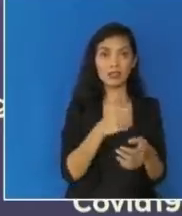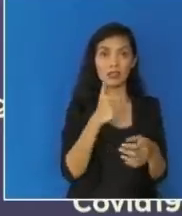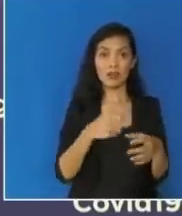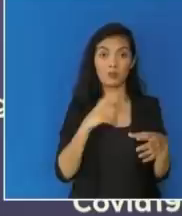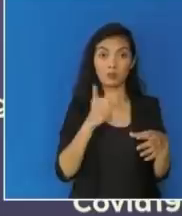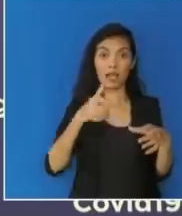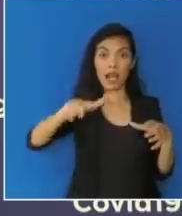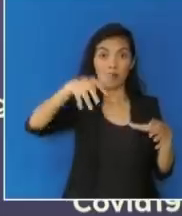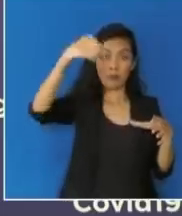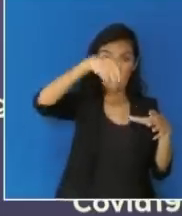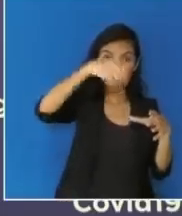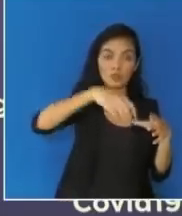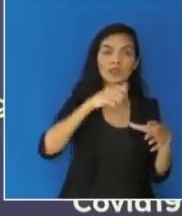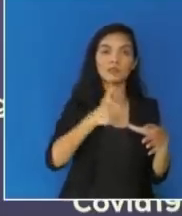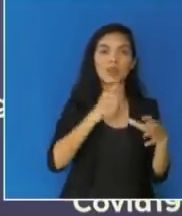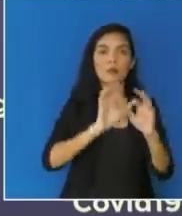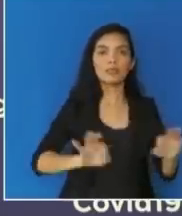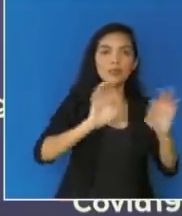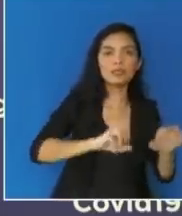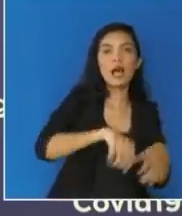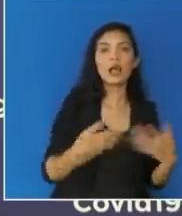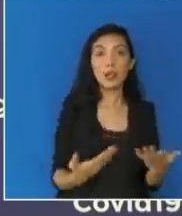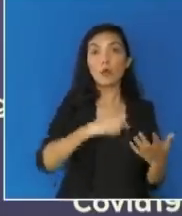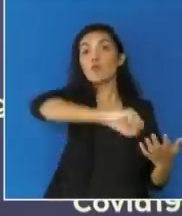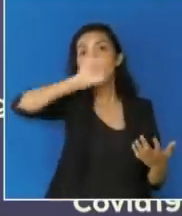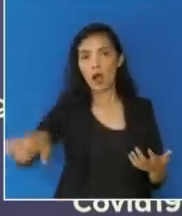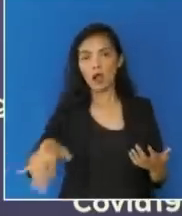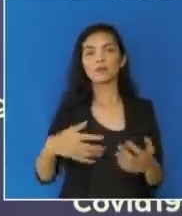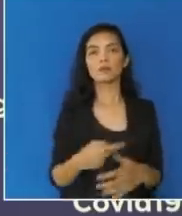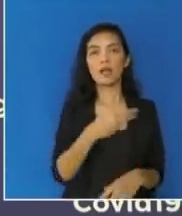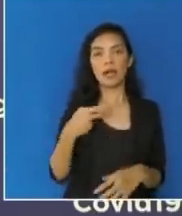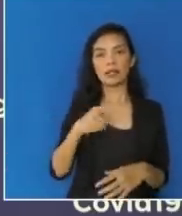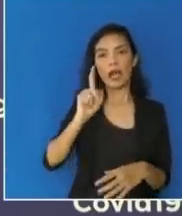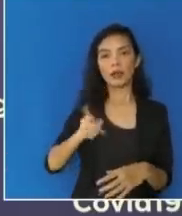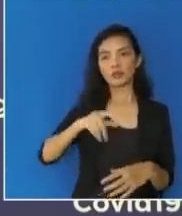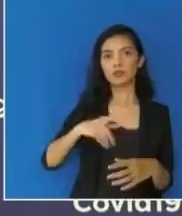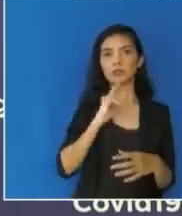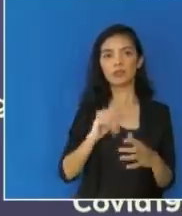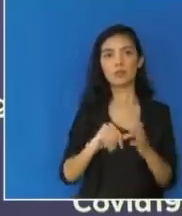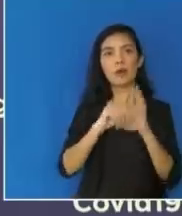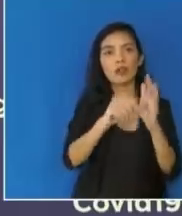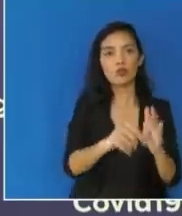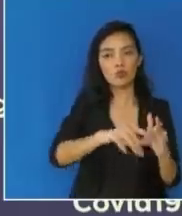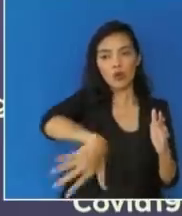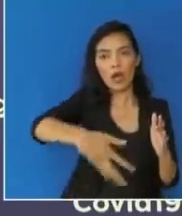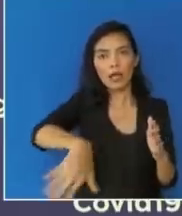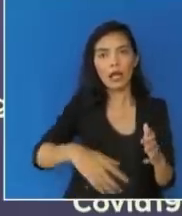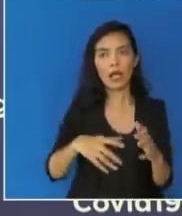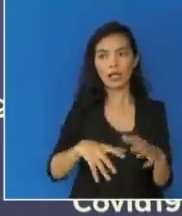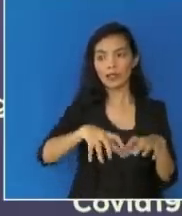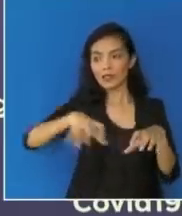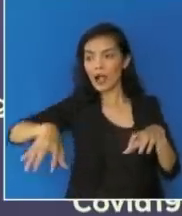air. Mari jadi teladan untuk menyelamatkan keluarga, menyelamatkan tetangga, menyelamatkan lingkungan,